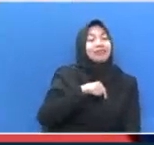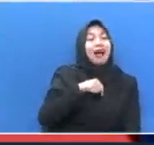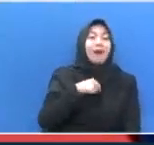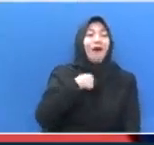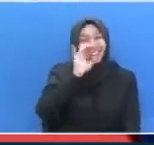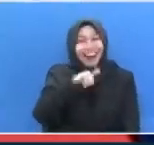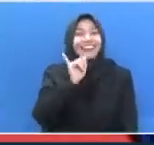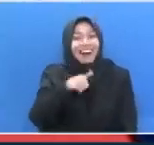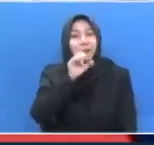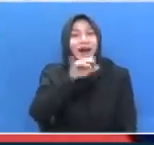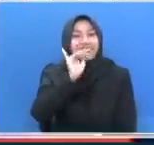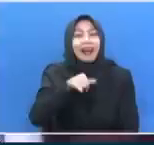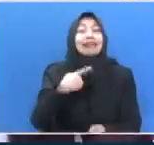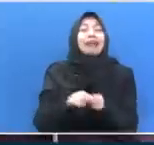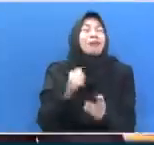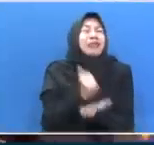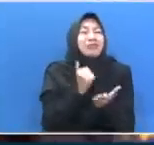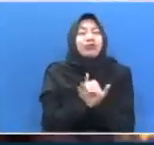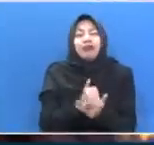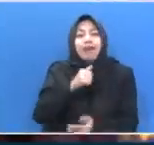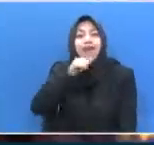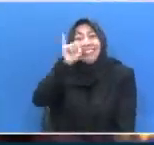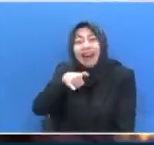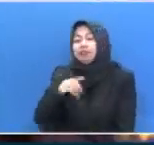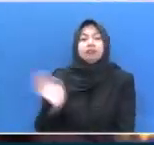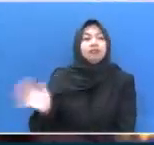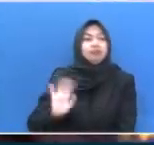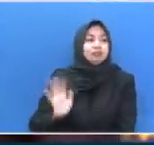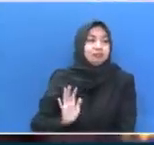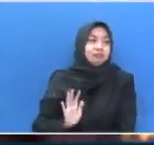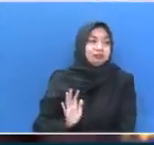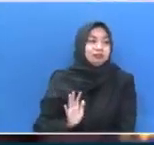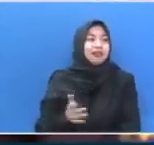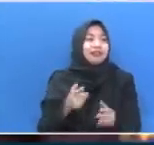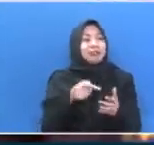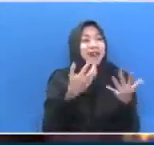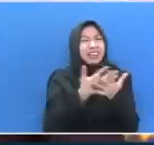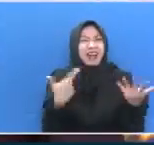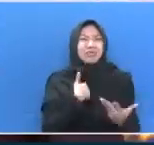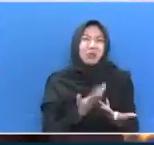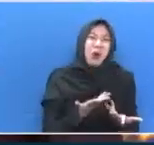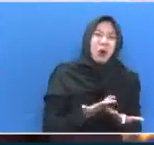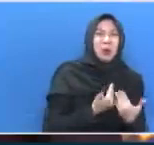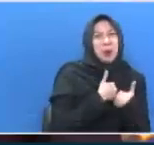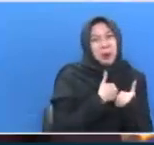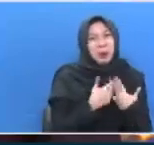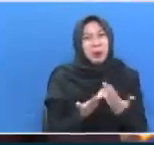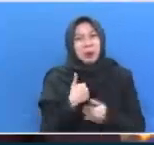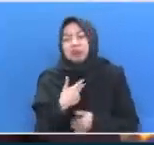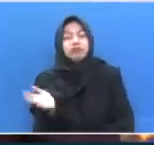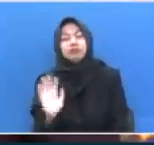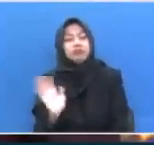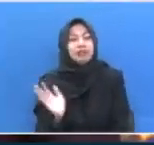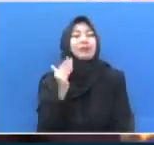publik juga harusnya tidak ikutan baper begitu ya dengan dinamika politik yang terjadi ya Mas ya politik kan